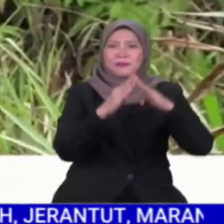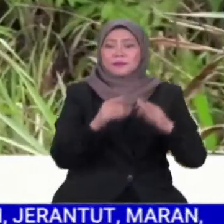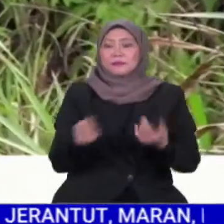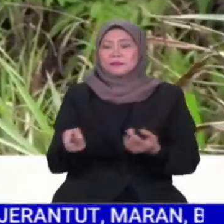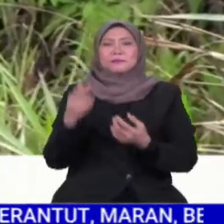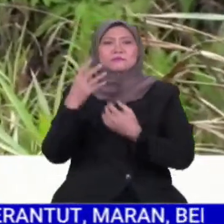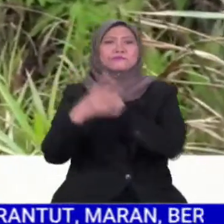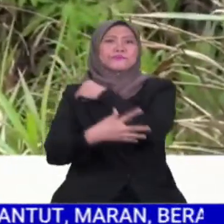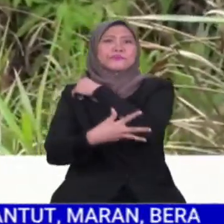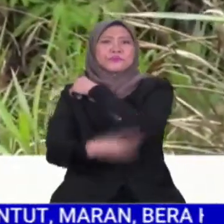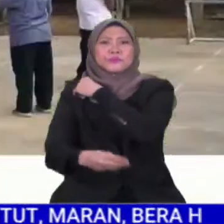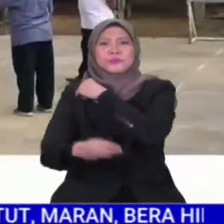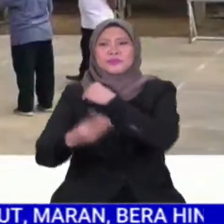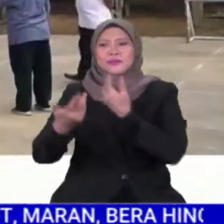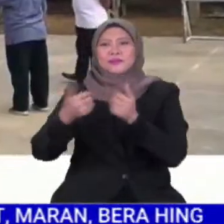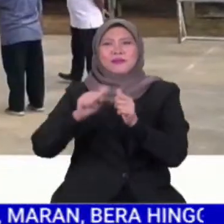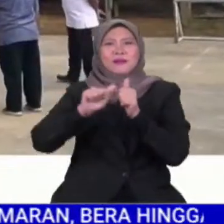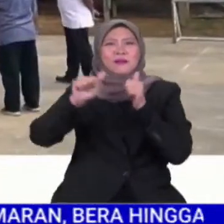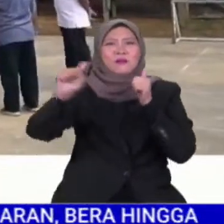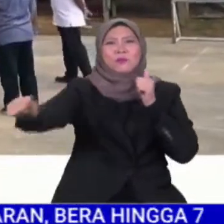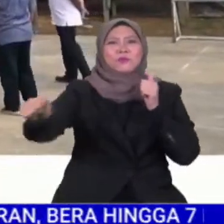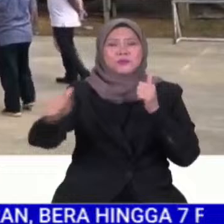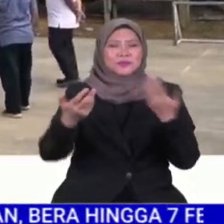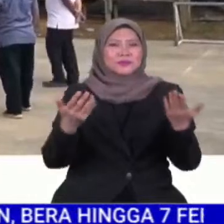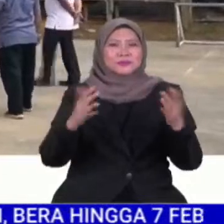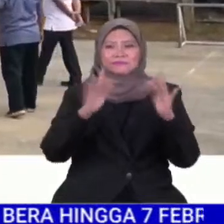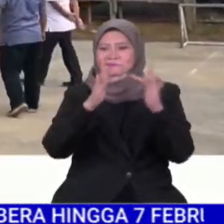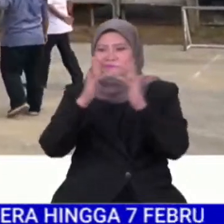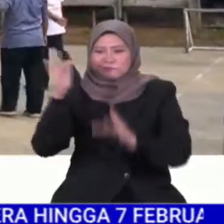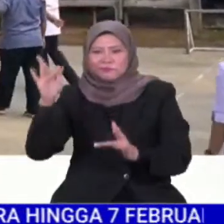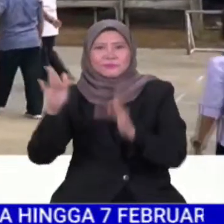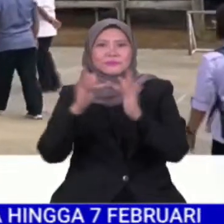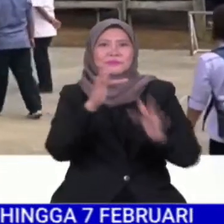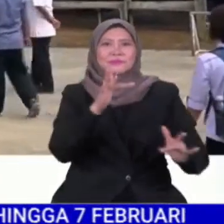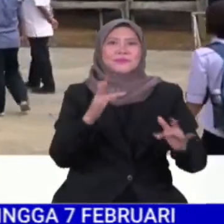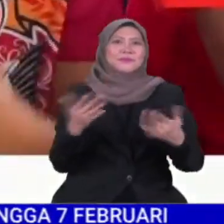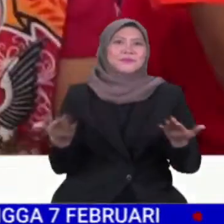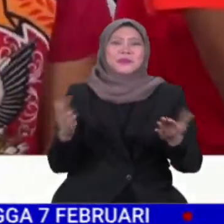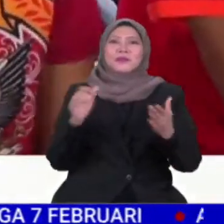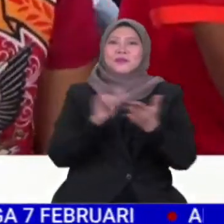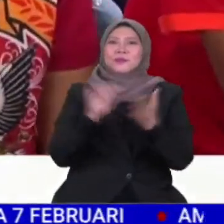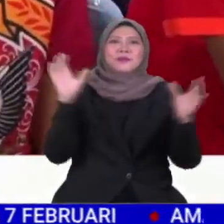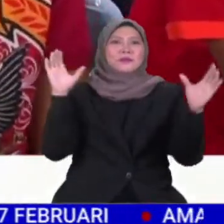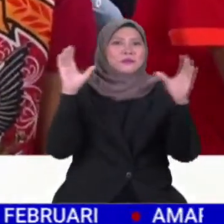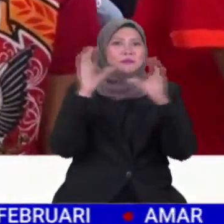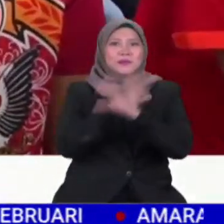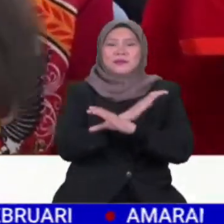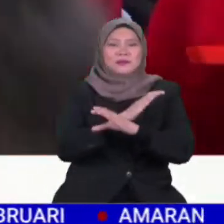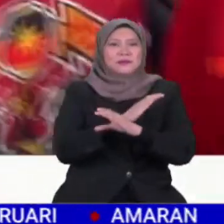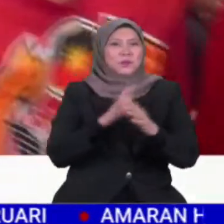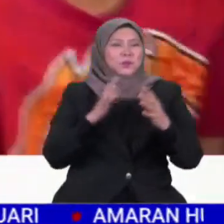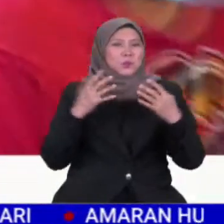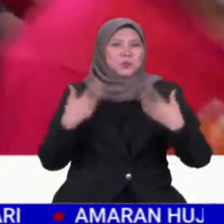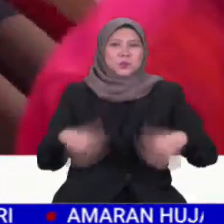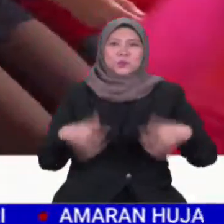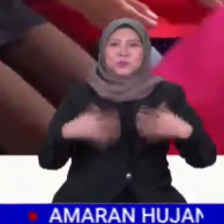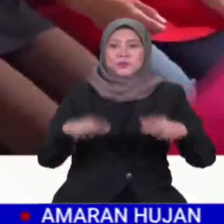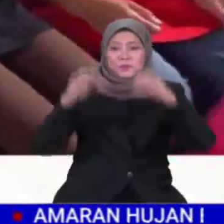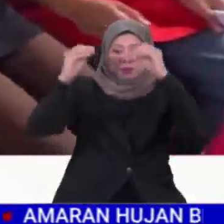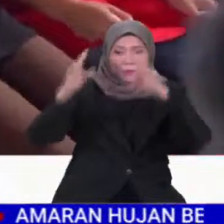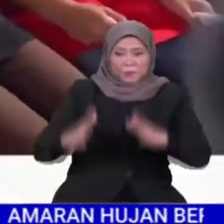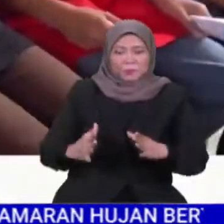serba kekurangan dan jauh daripada akses komunikasi merupakan antara cabaran besar yang perlu ditempuhi